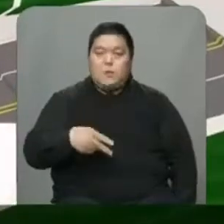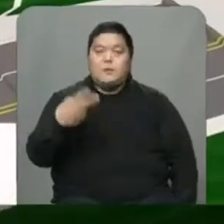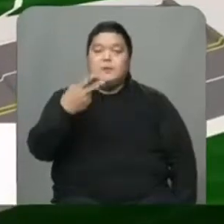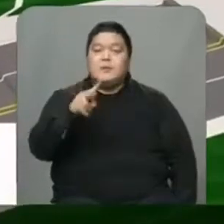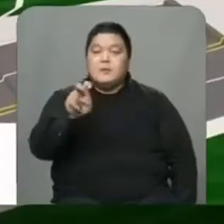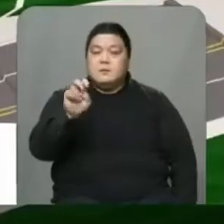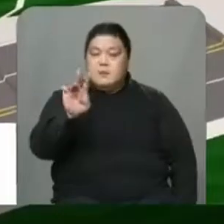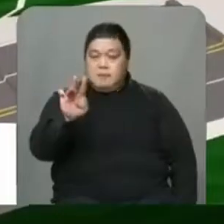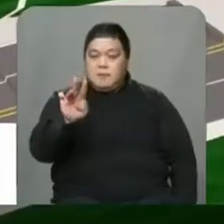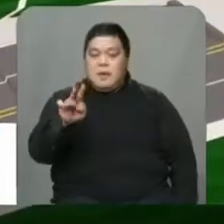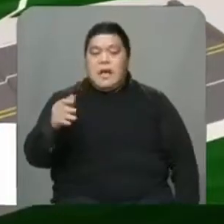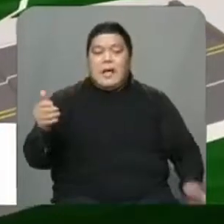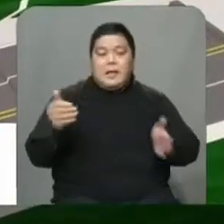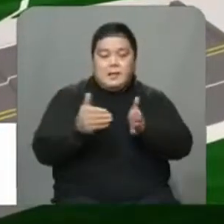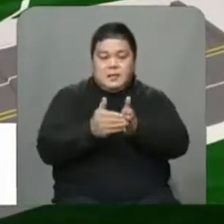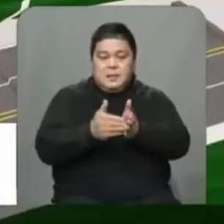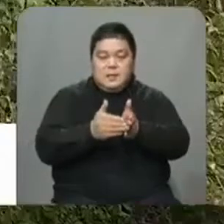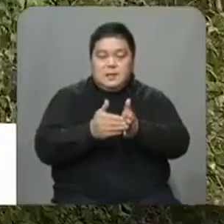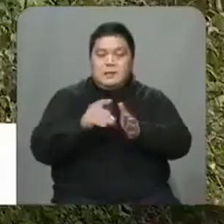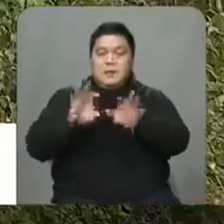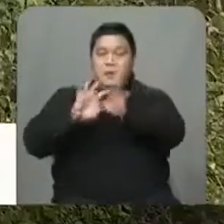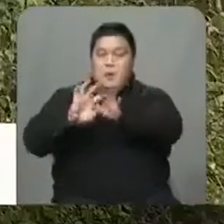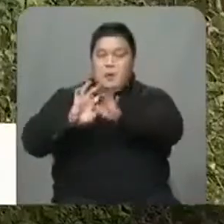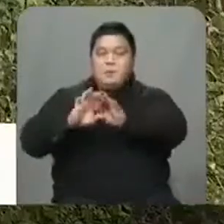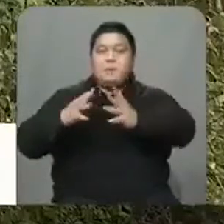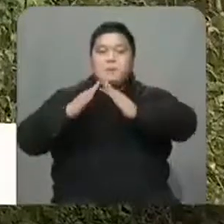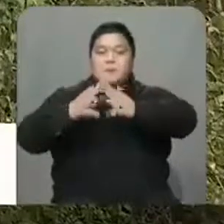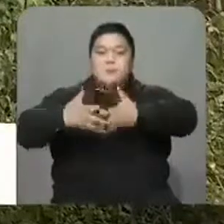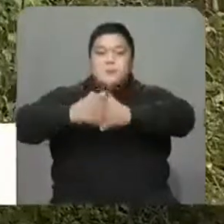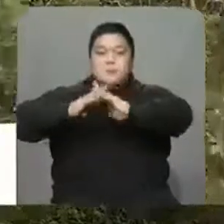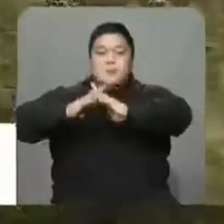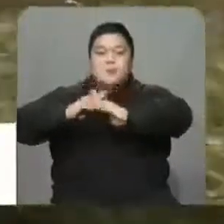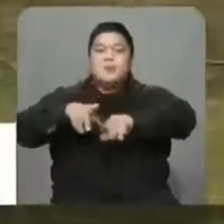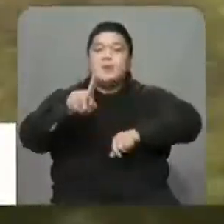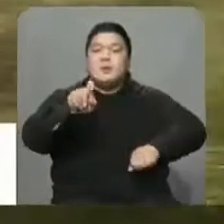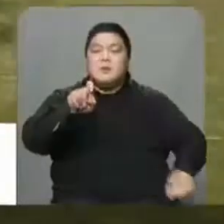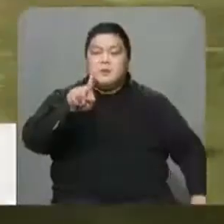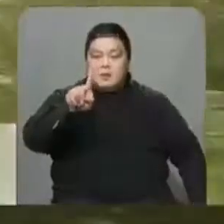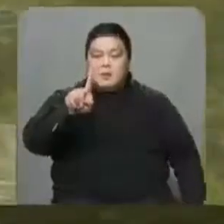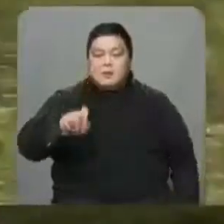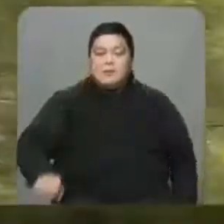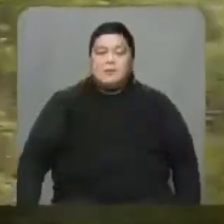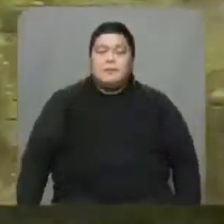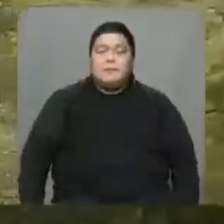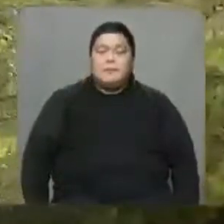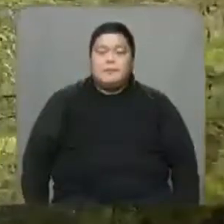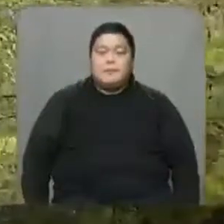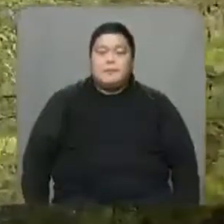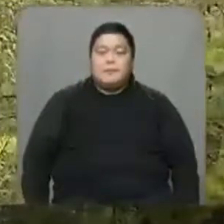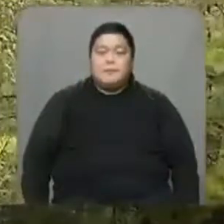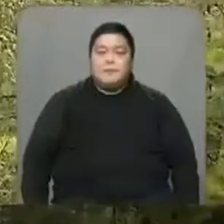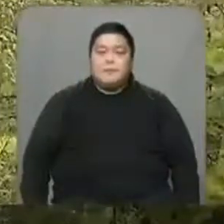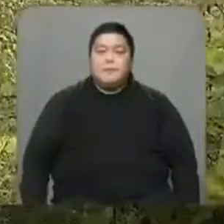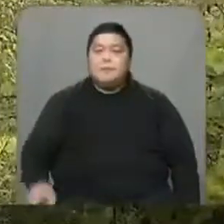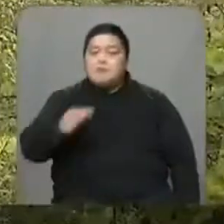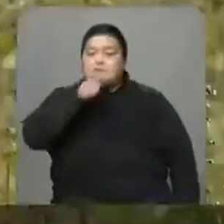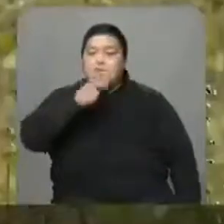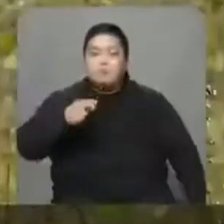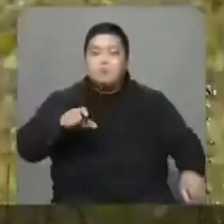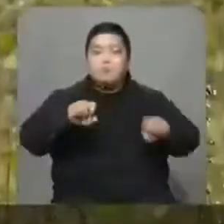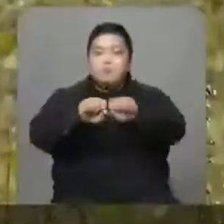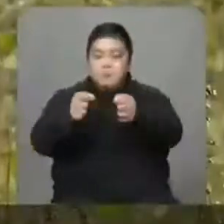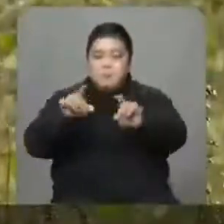2023년까지 수소에너지를 사용하는 타운하우스형 주택 11동이 설치됩니다. 수소에너지를